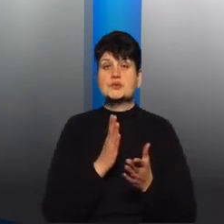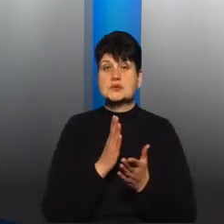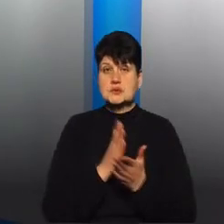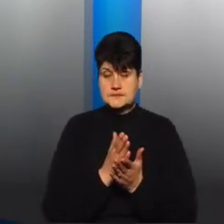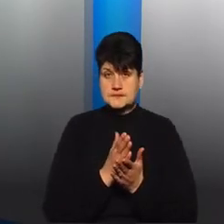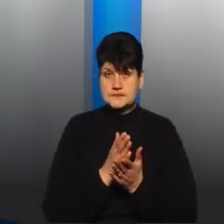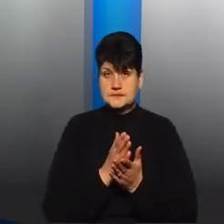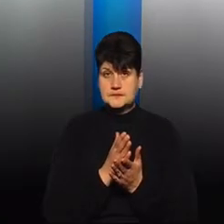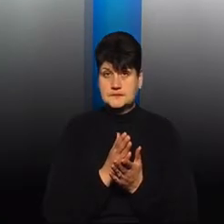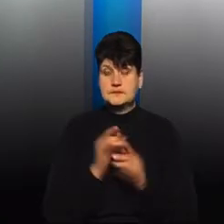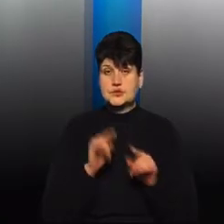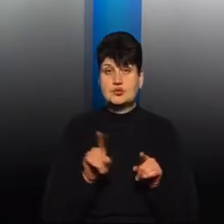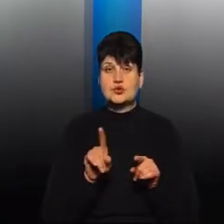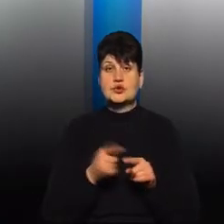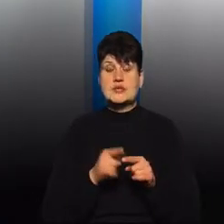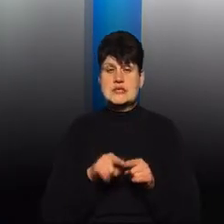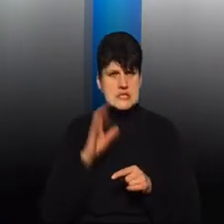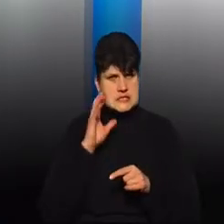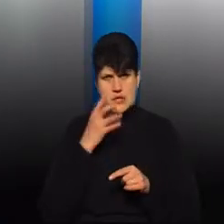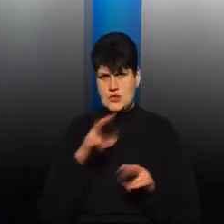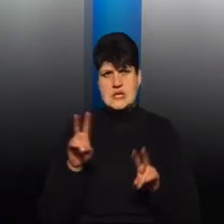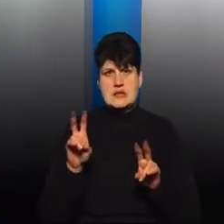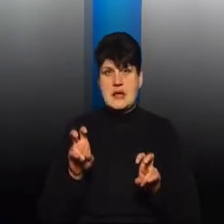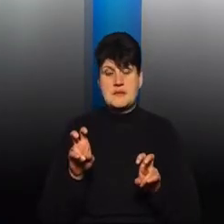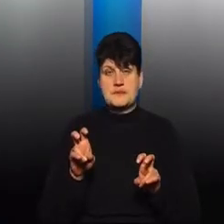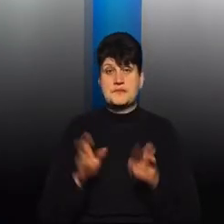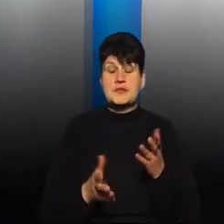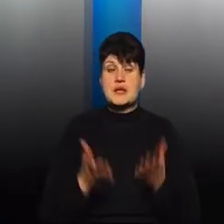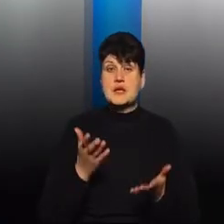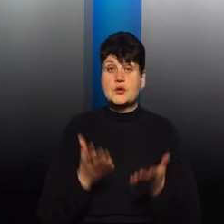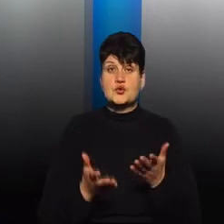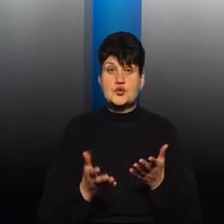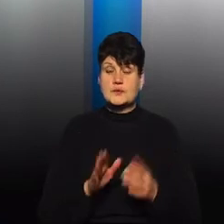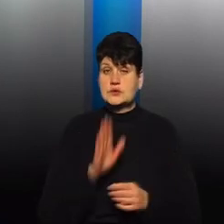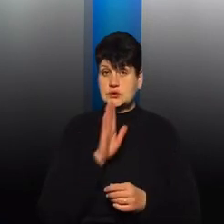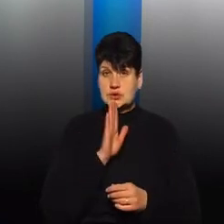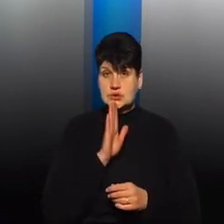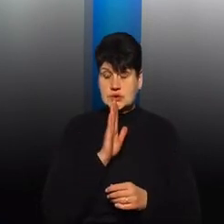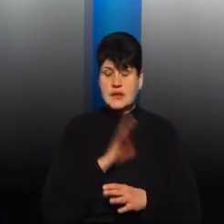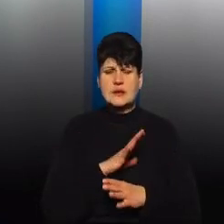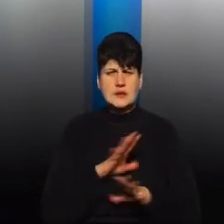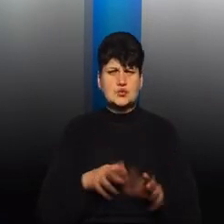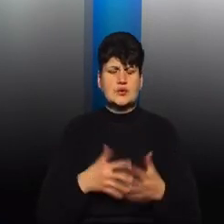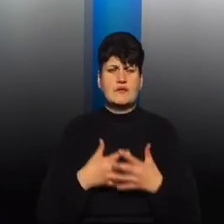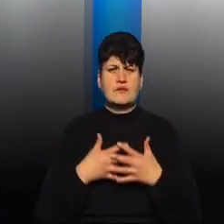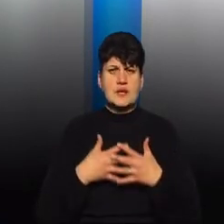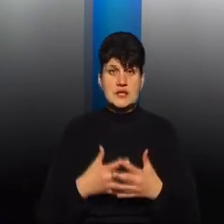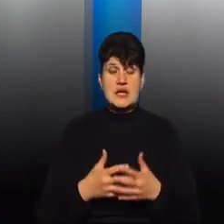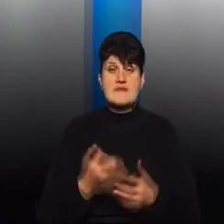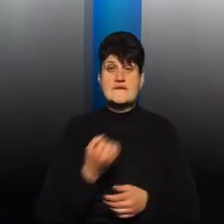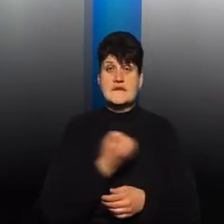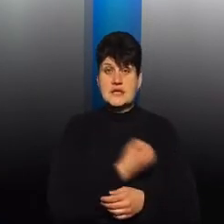це серйозна, надзвичайно тема. Якщо жінка, не будучи вагітною, вакцинована, наприклад, першою